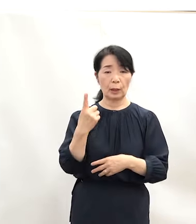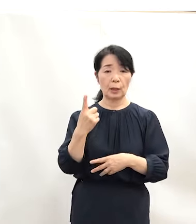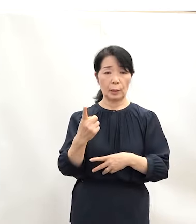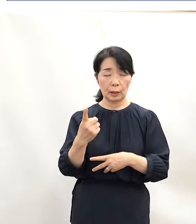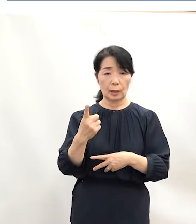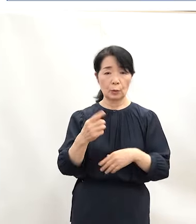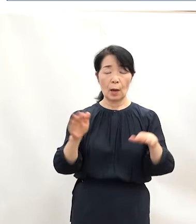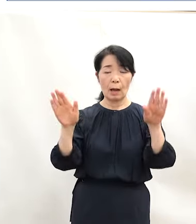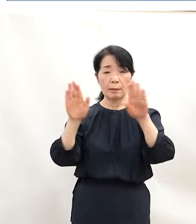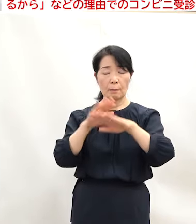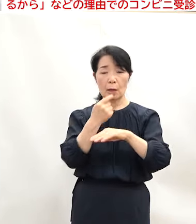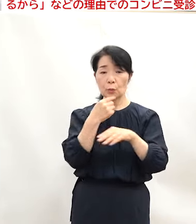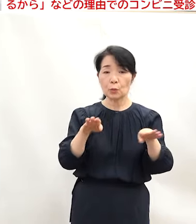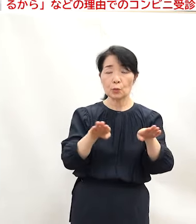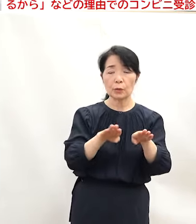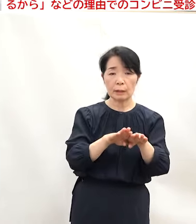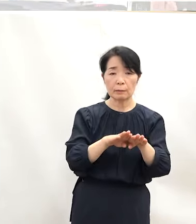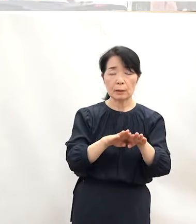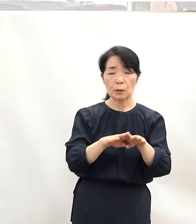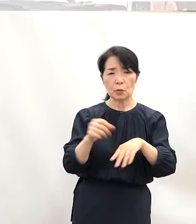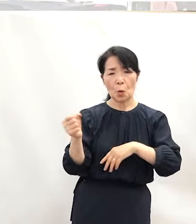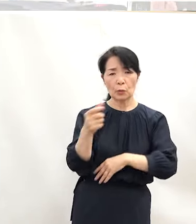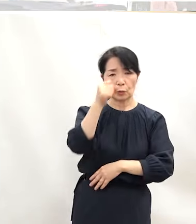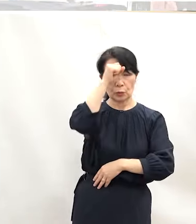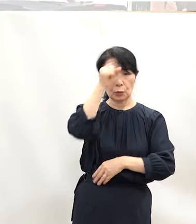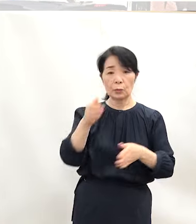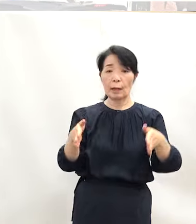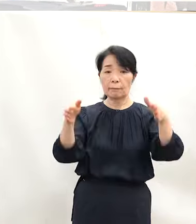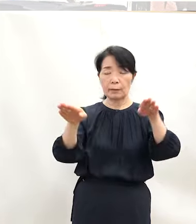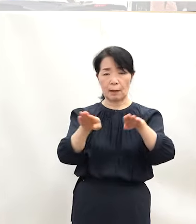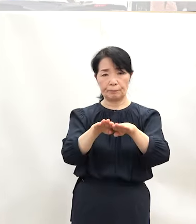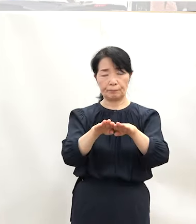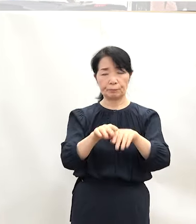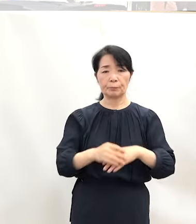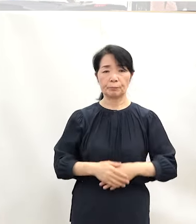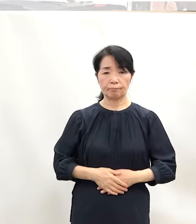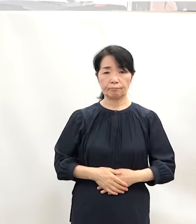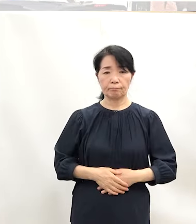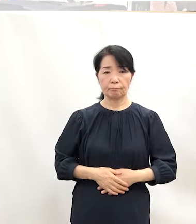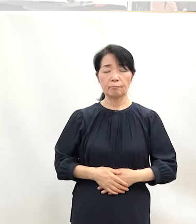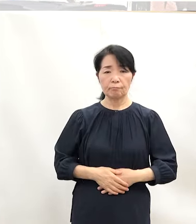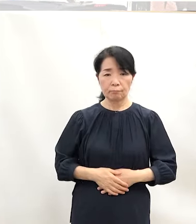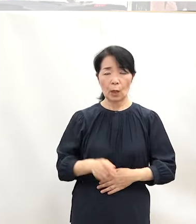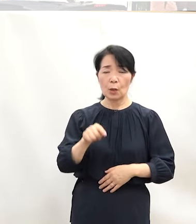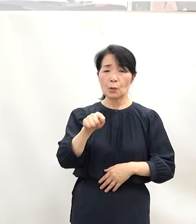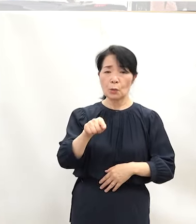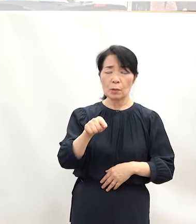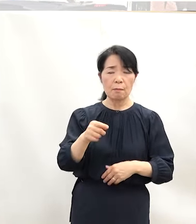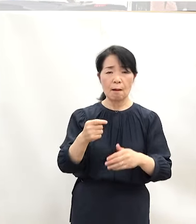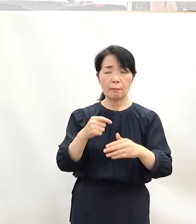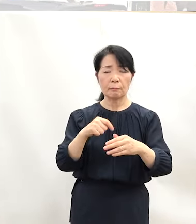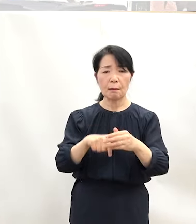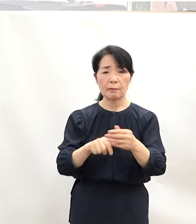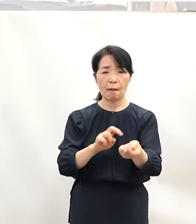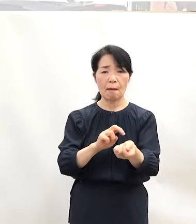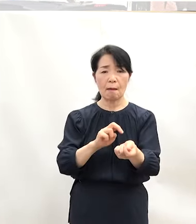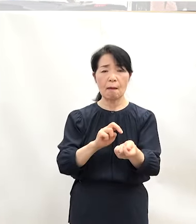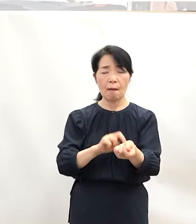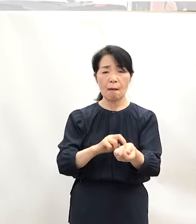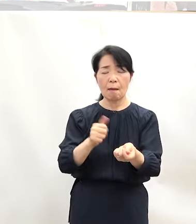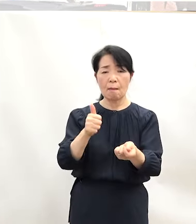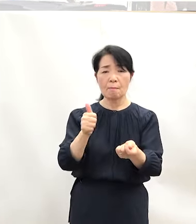急病センターなんですけども、はい、1つ目がなぜ、減少しているのか、何かこう理由みたいなもの